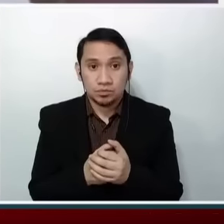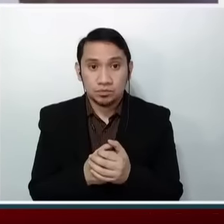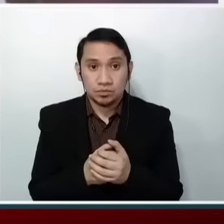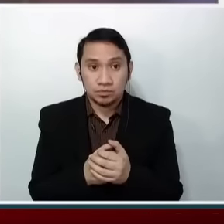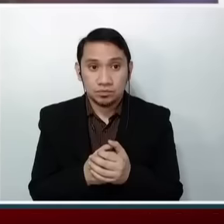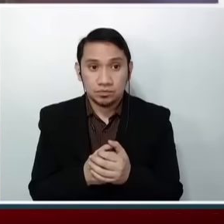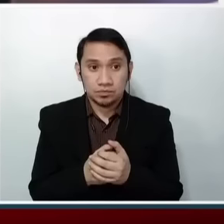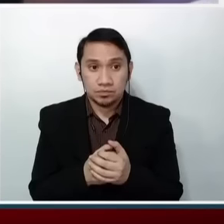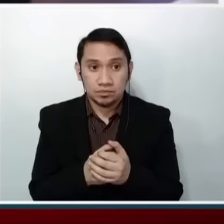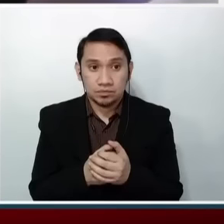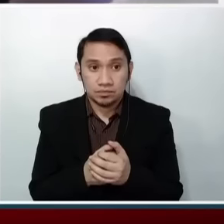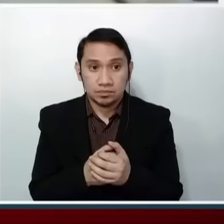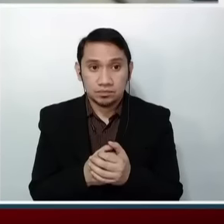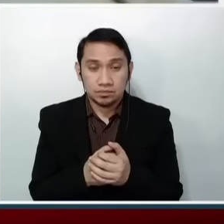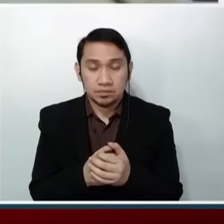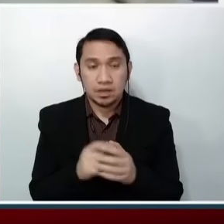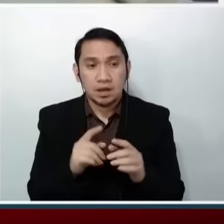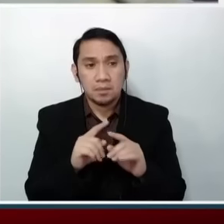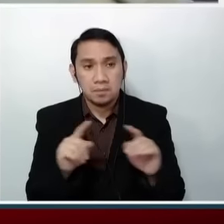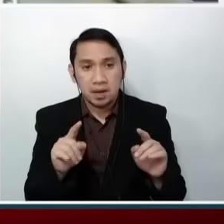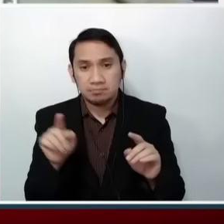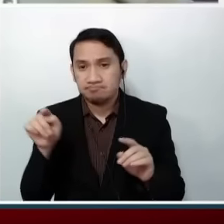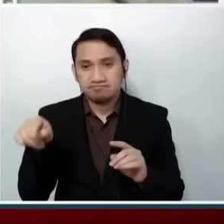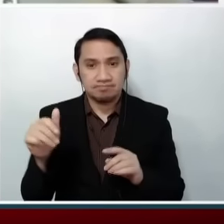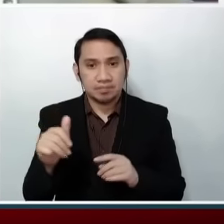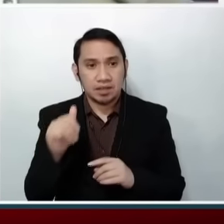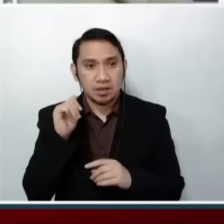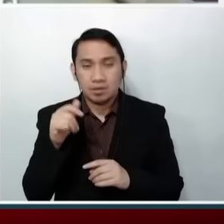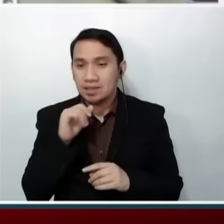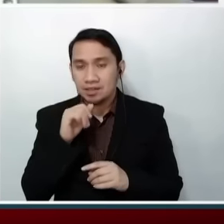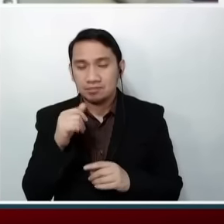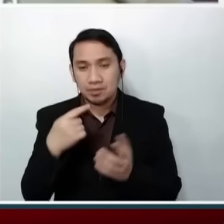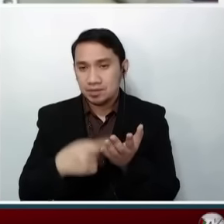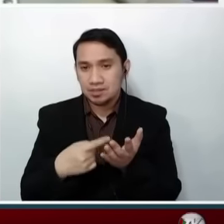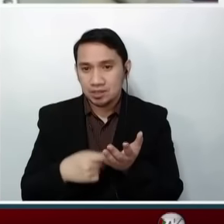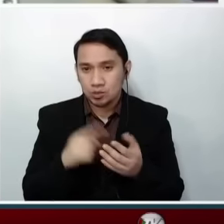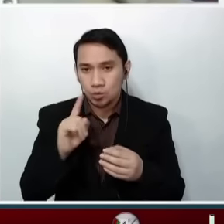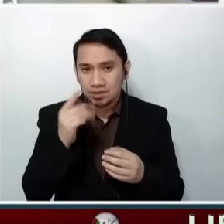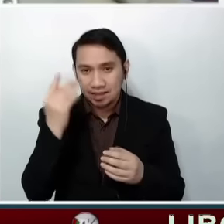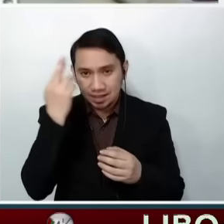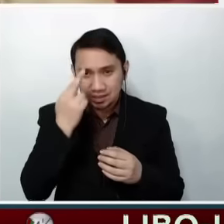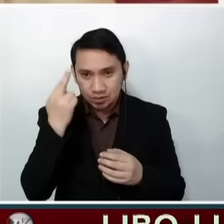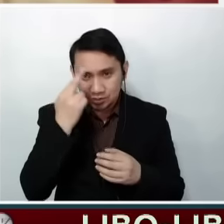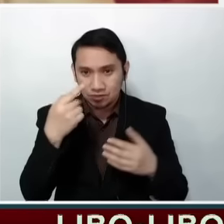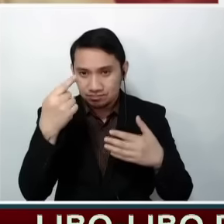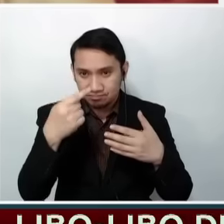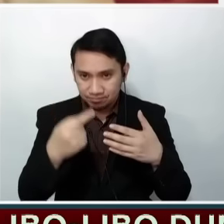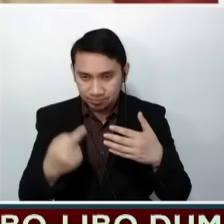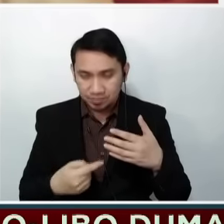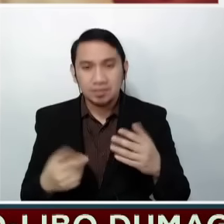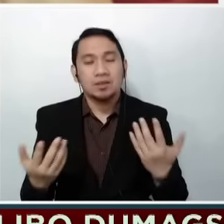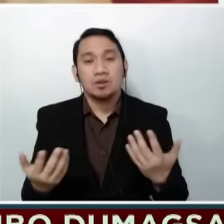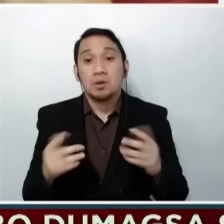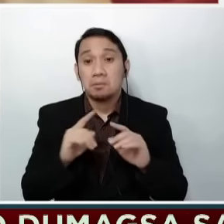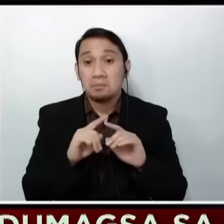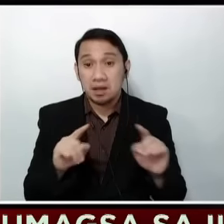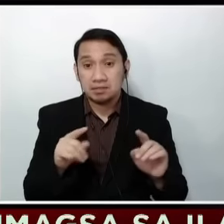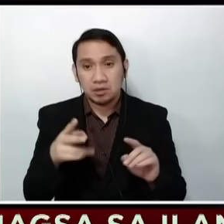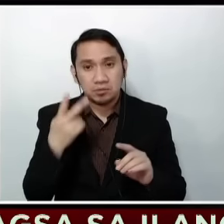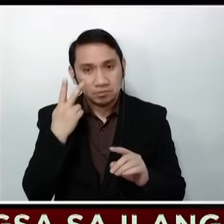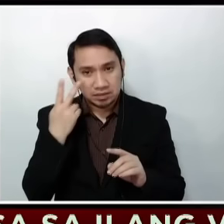end. There was resistance. I won't discuss the details, pero yun ang nakikita ko talaga. Unfortunately, she didn't buy